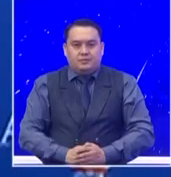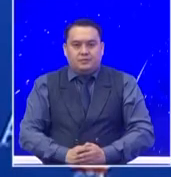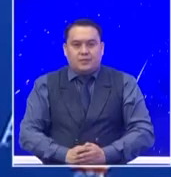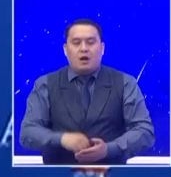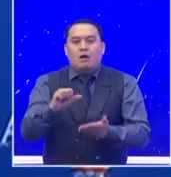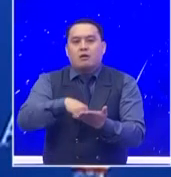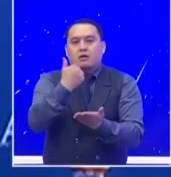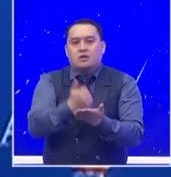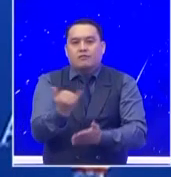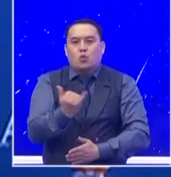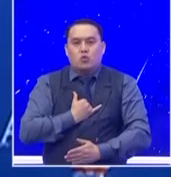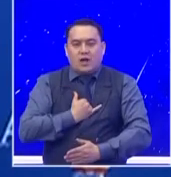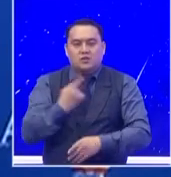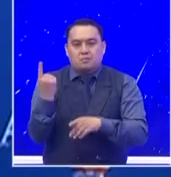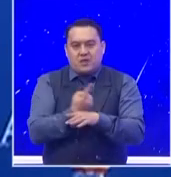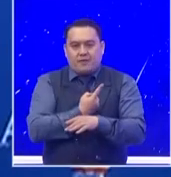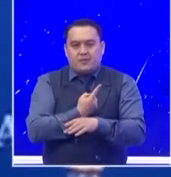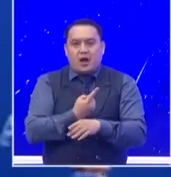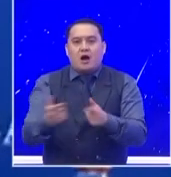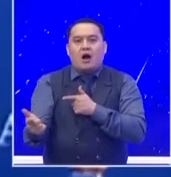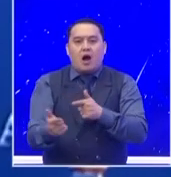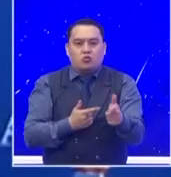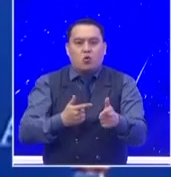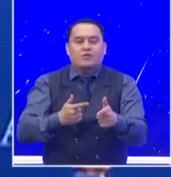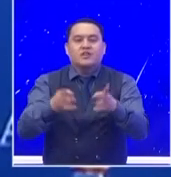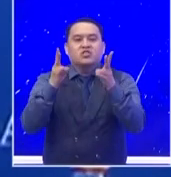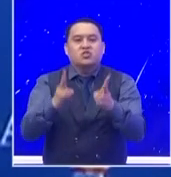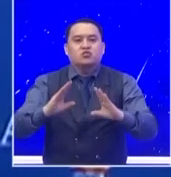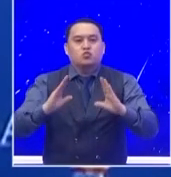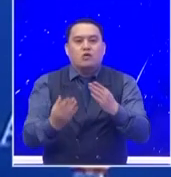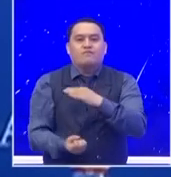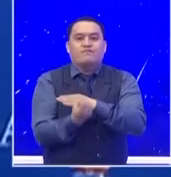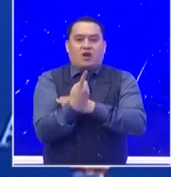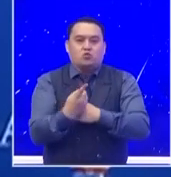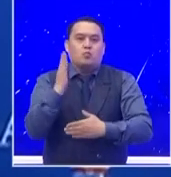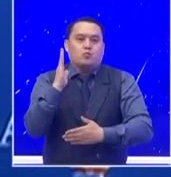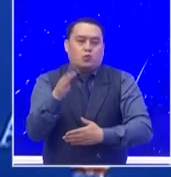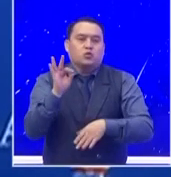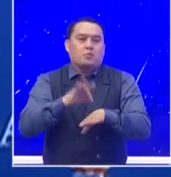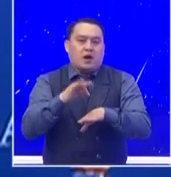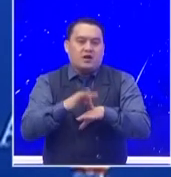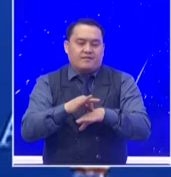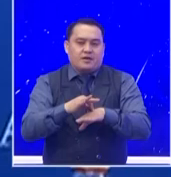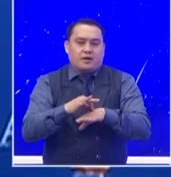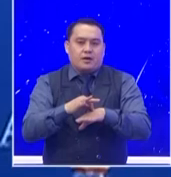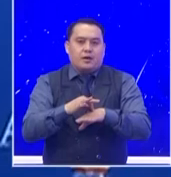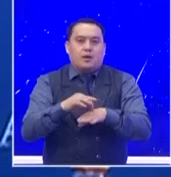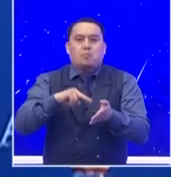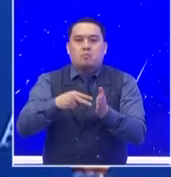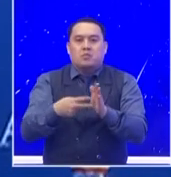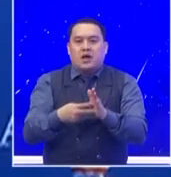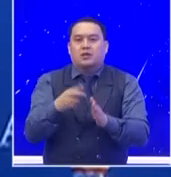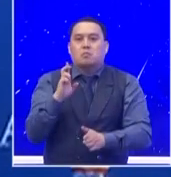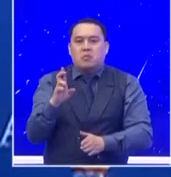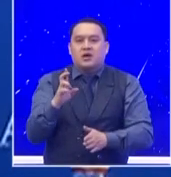Самое главное теперь, конечно, это быть готовым на случай, если появятся такие больные. И так называемый план «Б», о